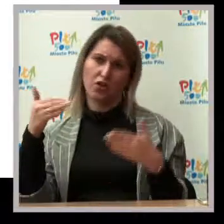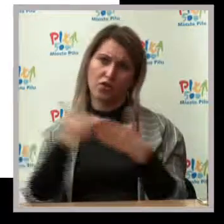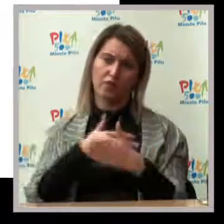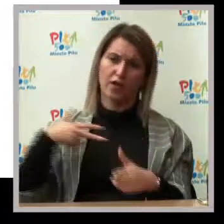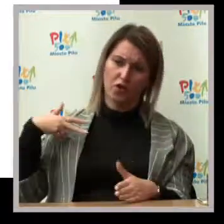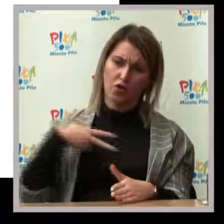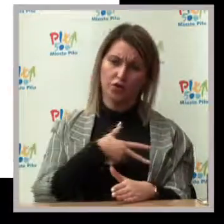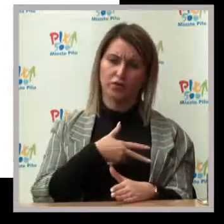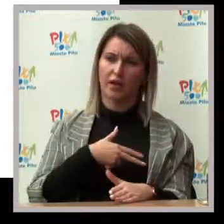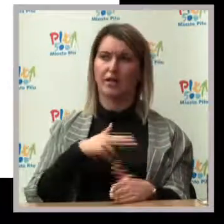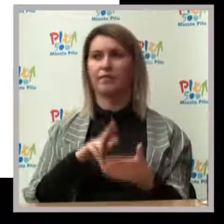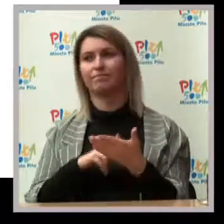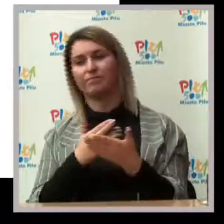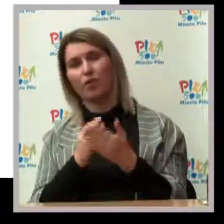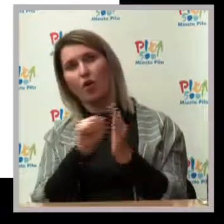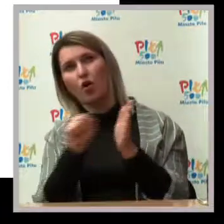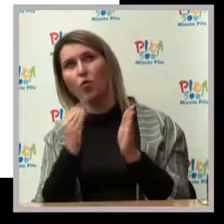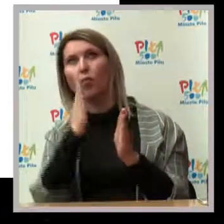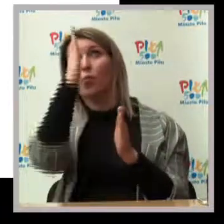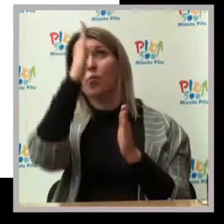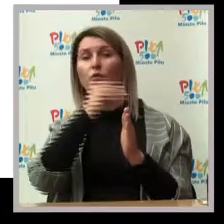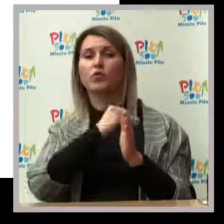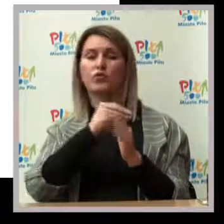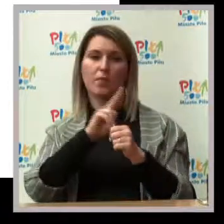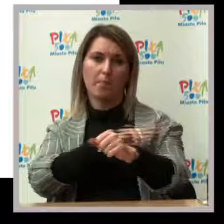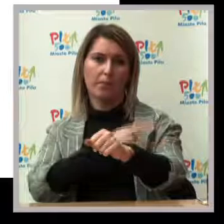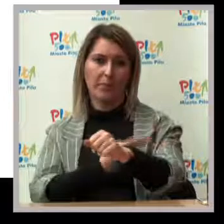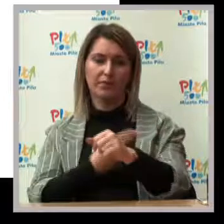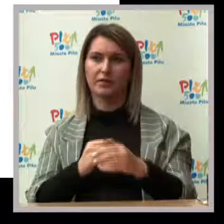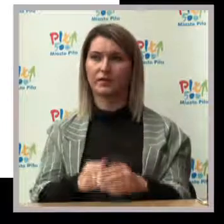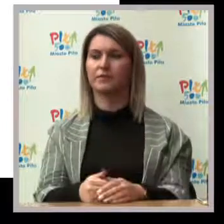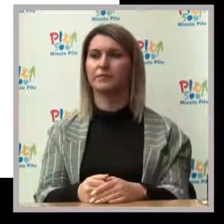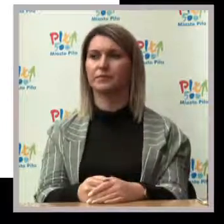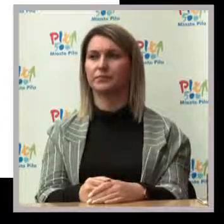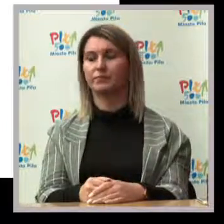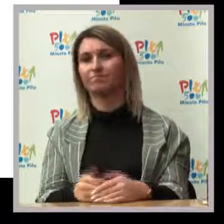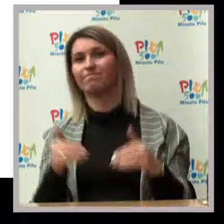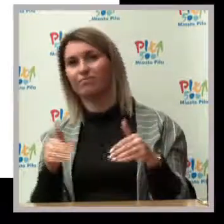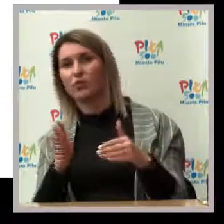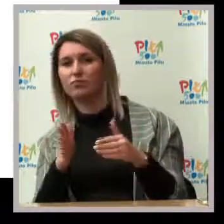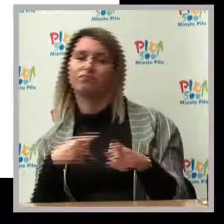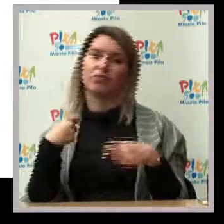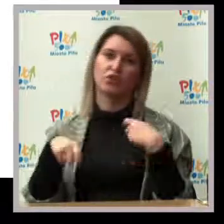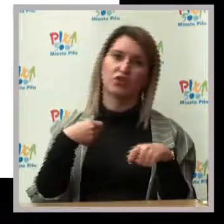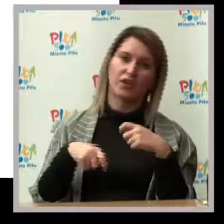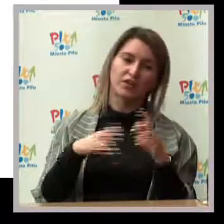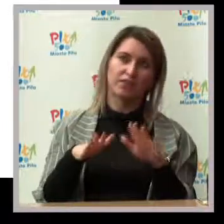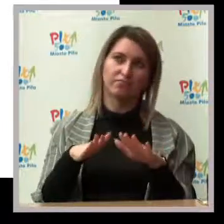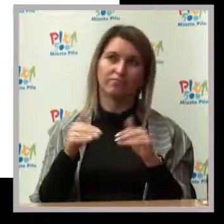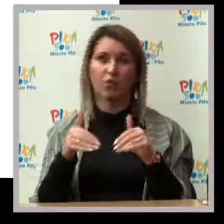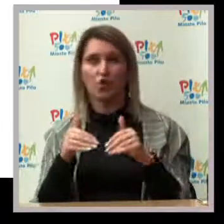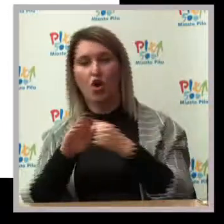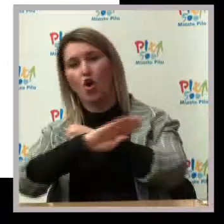pewnie północ od Poznania. Jakbyśmy popatrzyli na mapę Polski, to gdzieś może Szczecin,